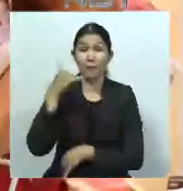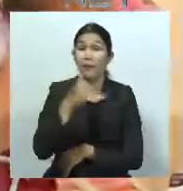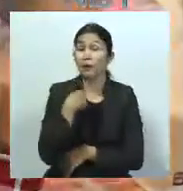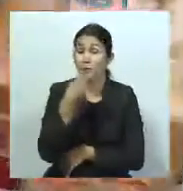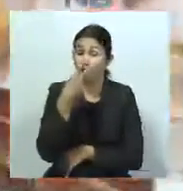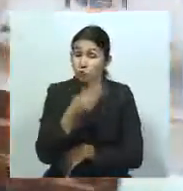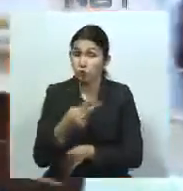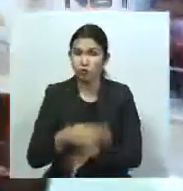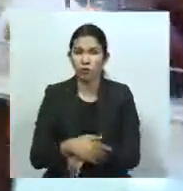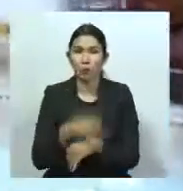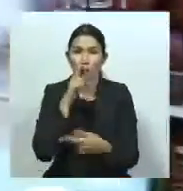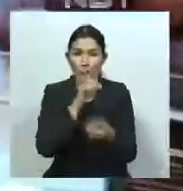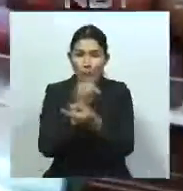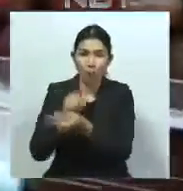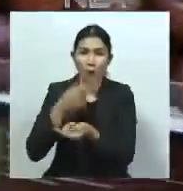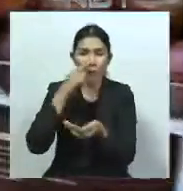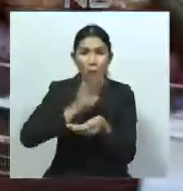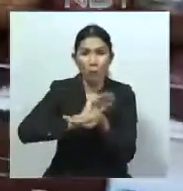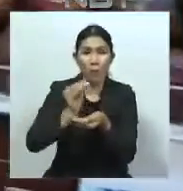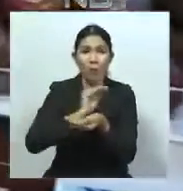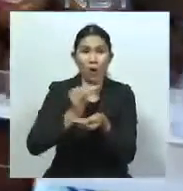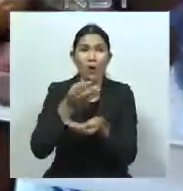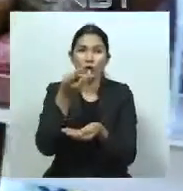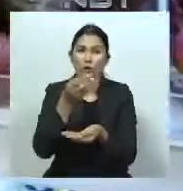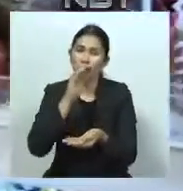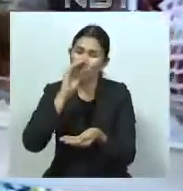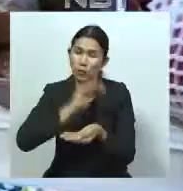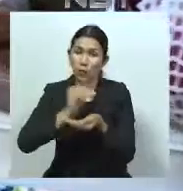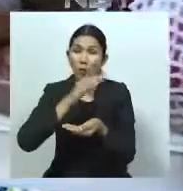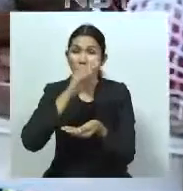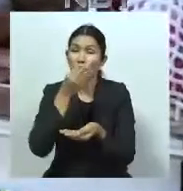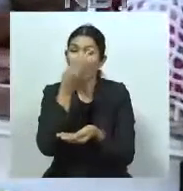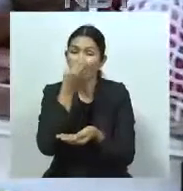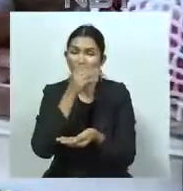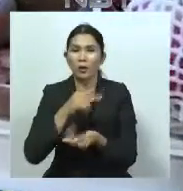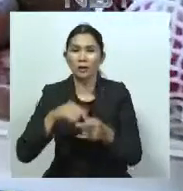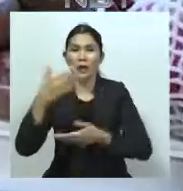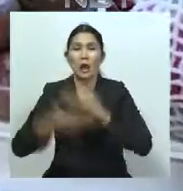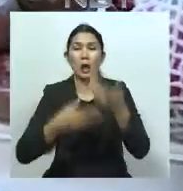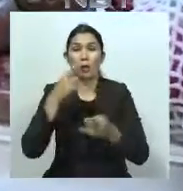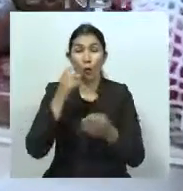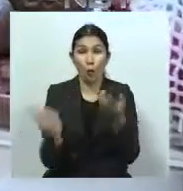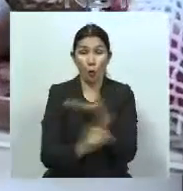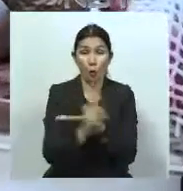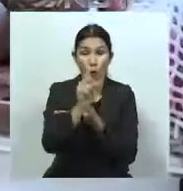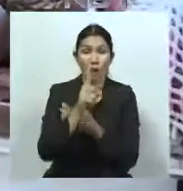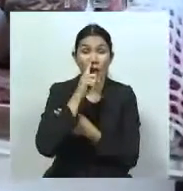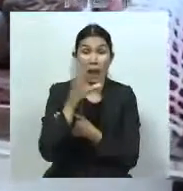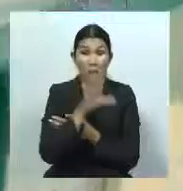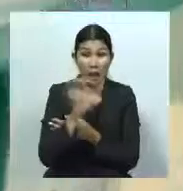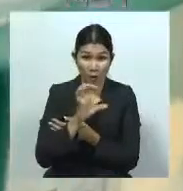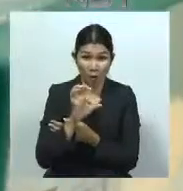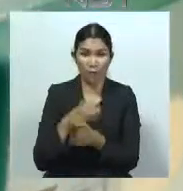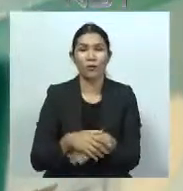าร์เก็ตก็พบมะม่วงน้ำดอกไม้ของไทยส่งมาจำหน่ายที่นี่ด้วยราคาสูงถึงกิโลกรัมละ500บา